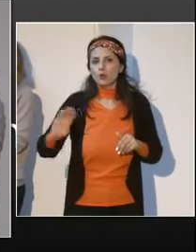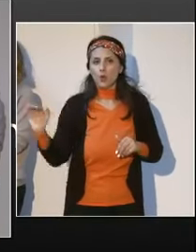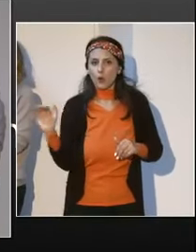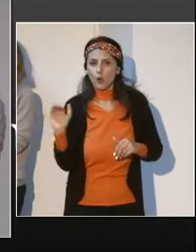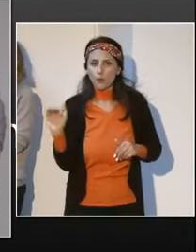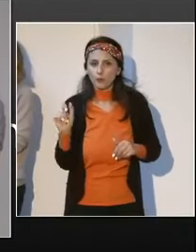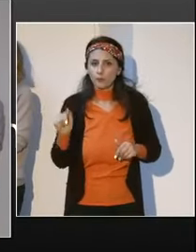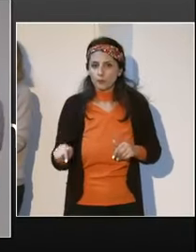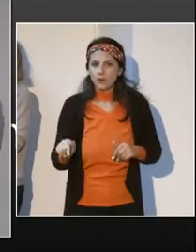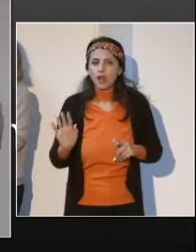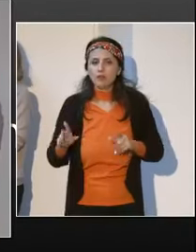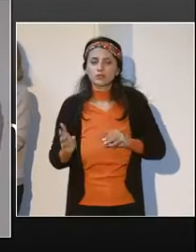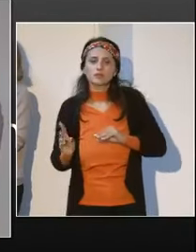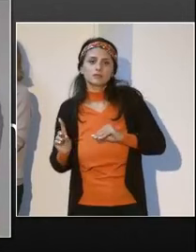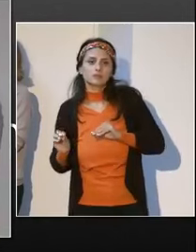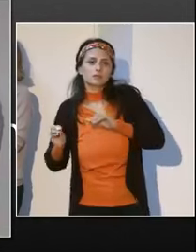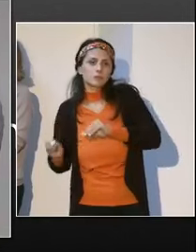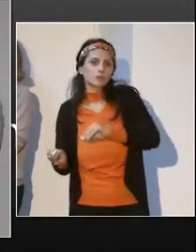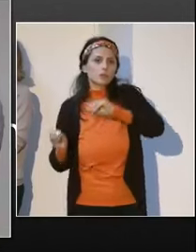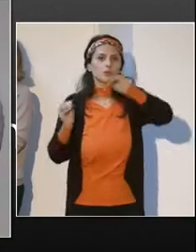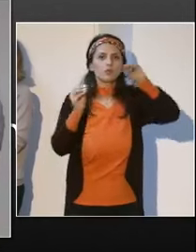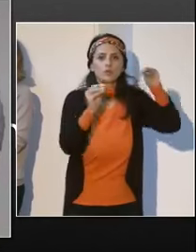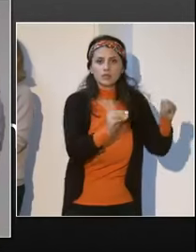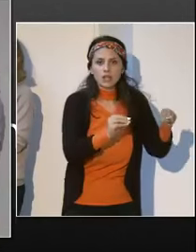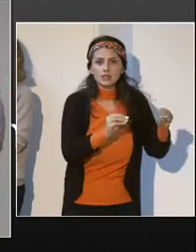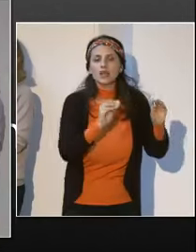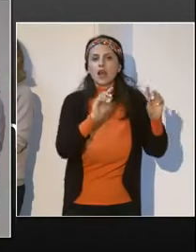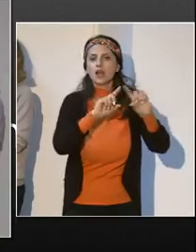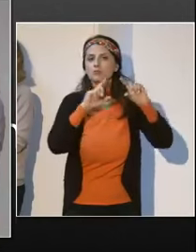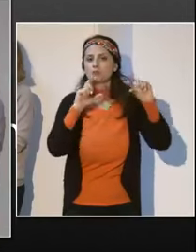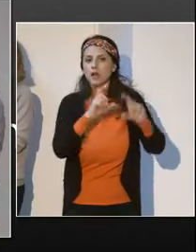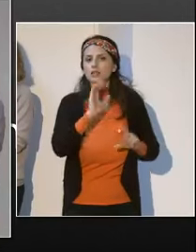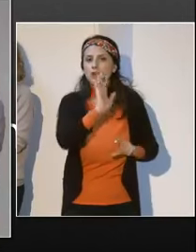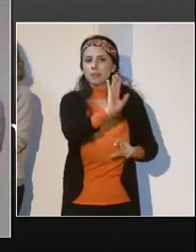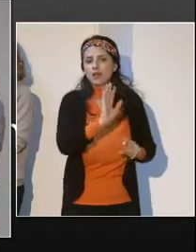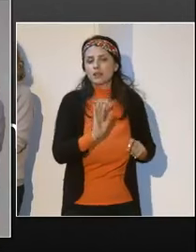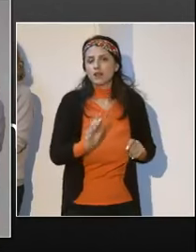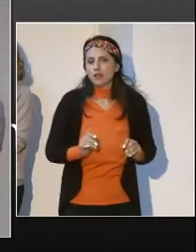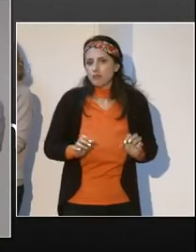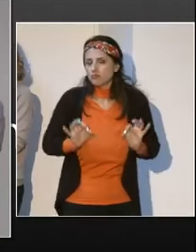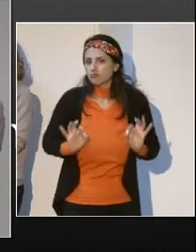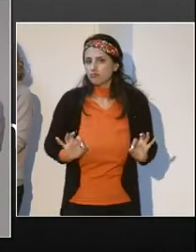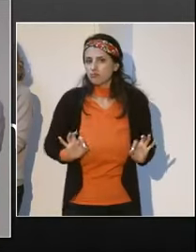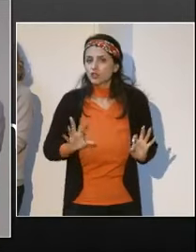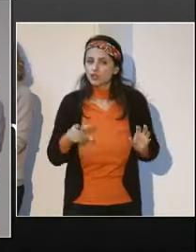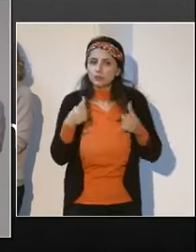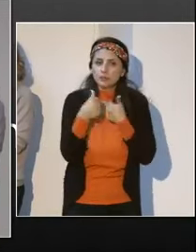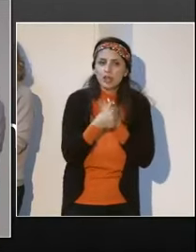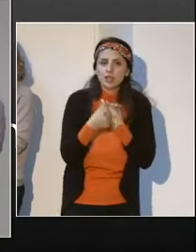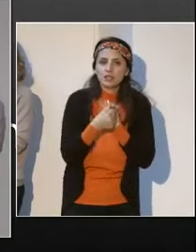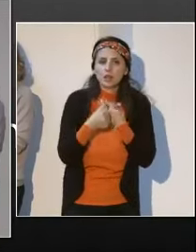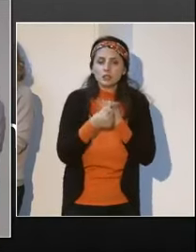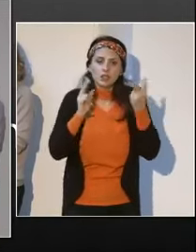acest Mare centru au fost mutati in apartamente decentă prietenoase